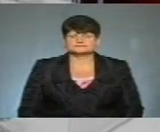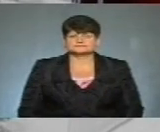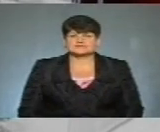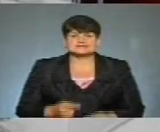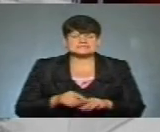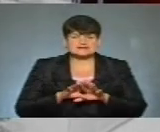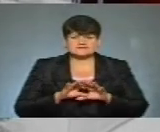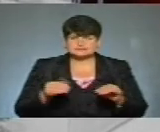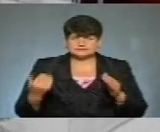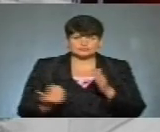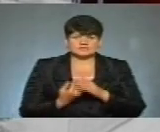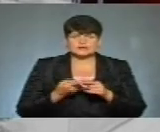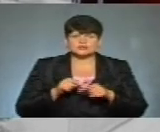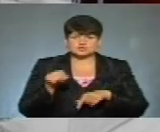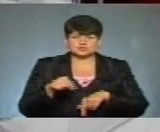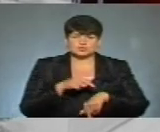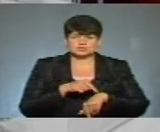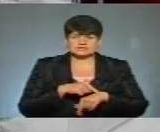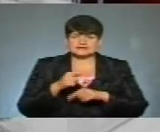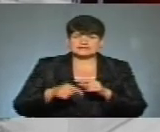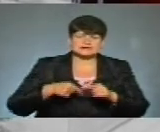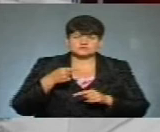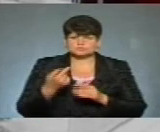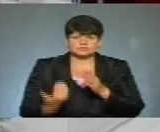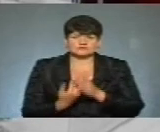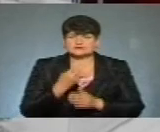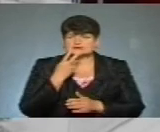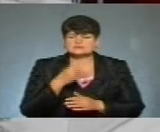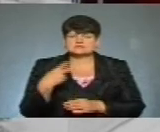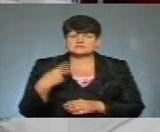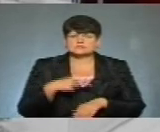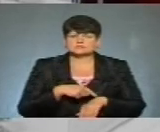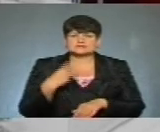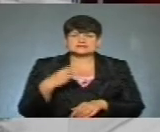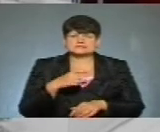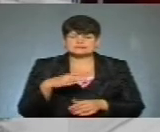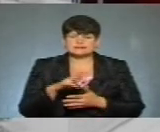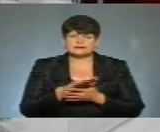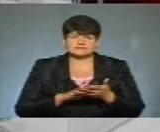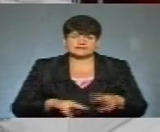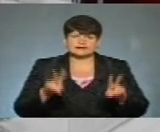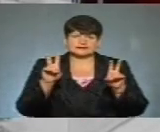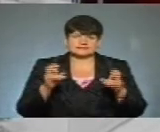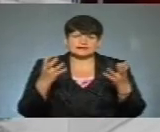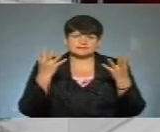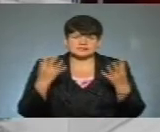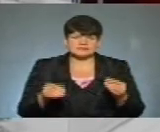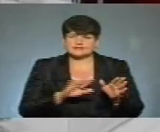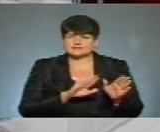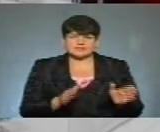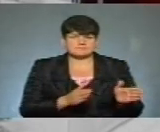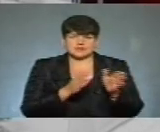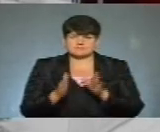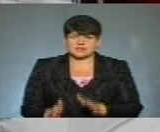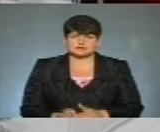Це вся інформація на цю годину. Наступний випуск дивіться вже о 20:30, а далі в ефірі «Тема дня». Не перемикайте.